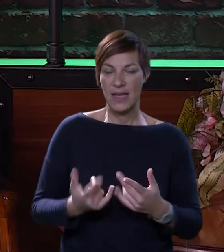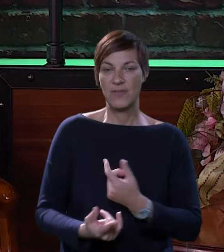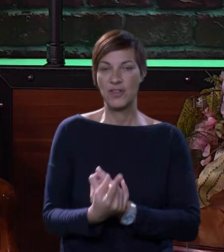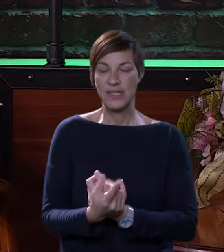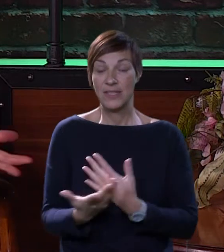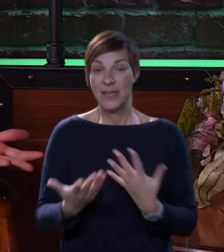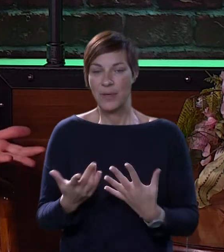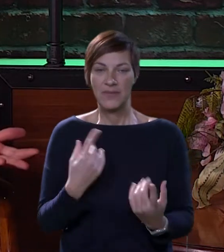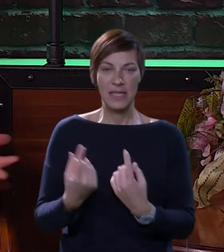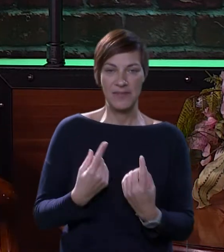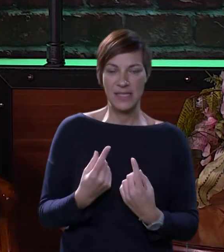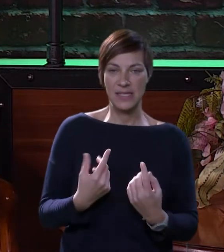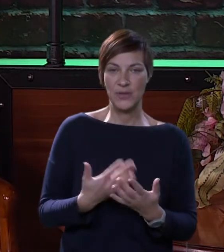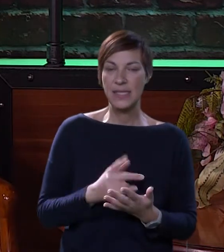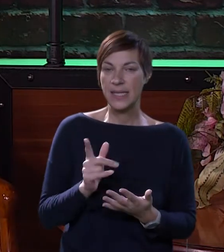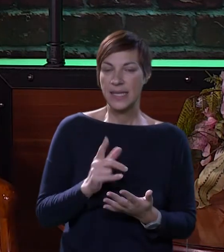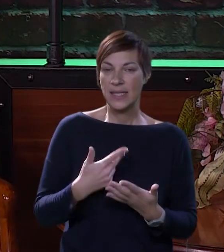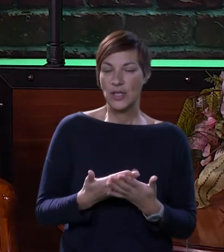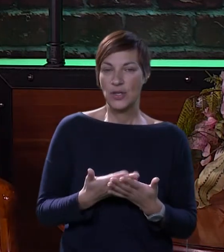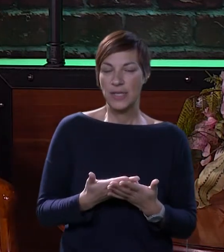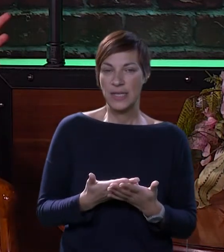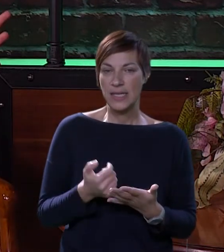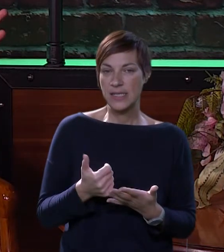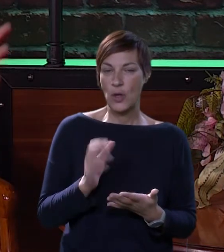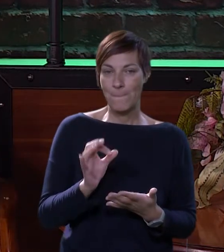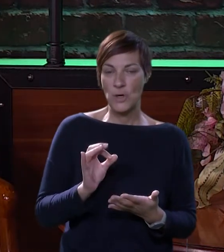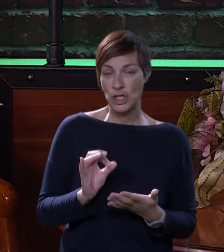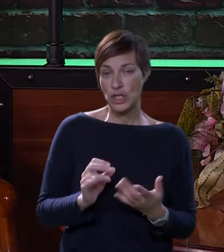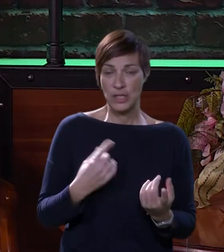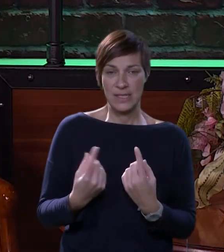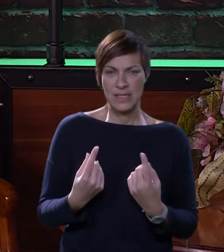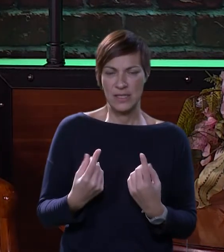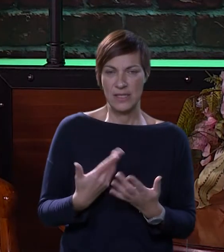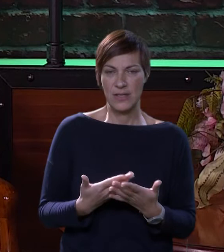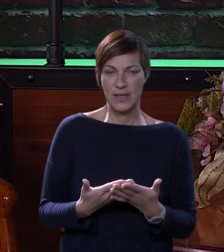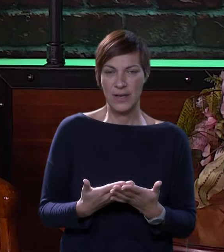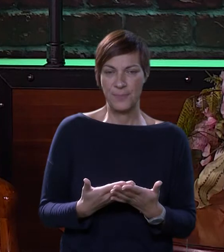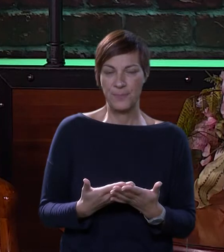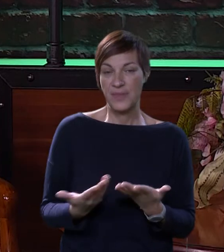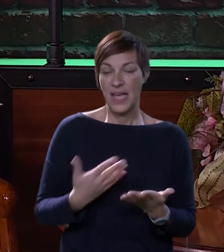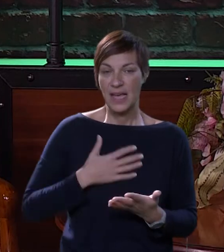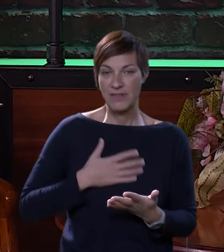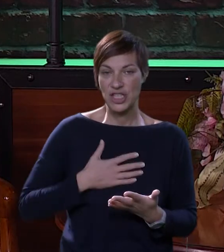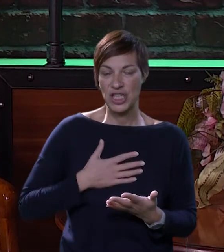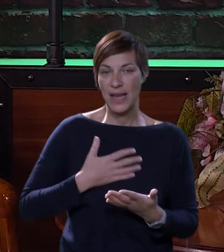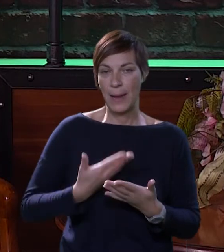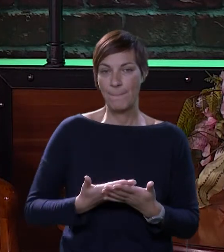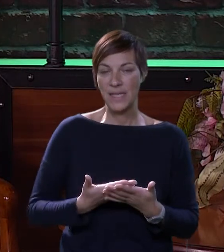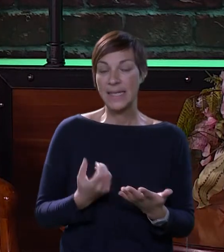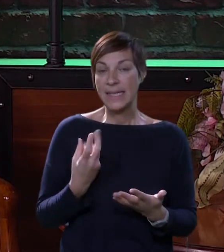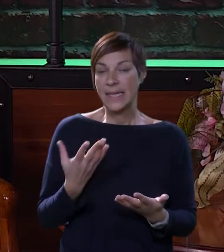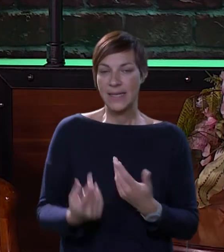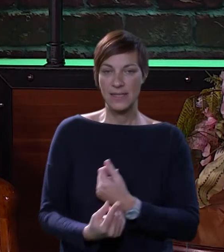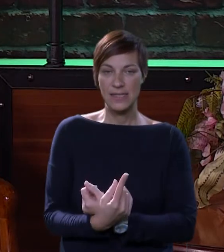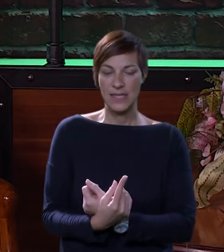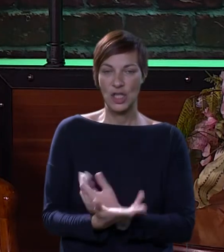da se dogode nepredvidive situacije i nitko nije u 100% situacija onakav kakav želi biti i